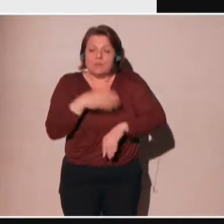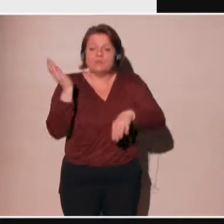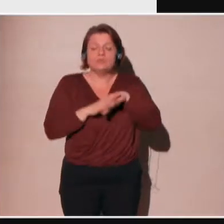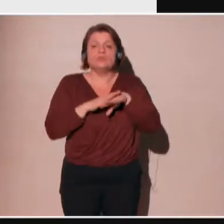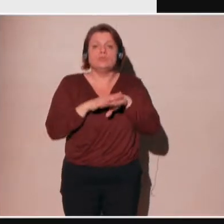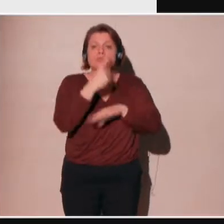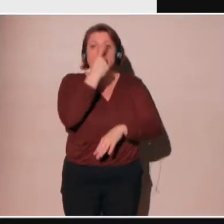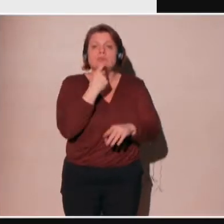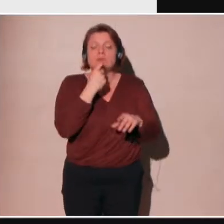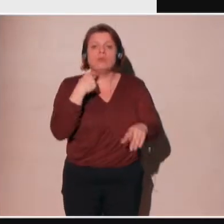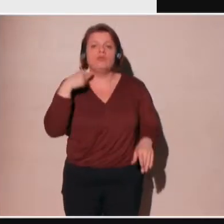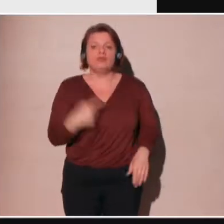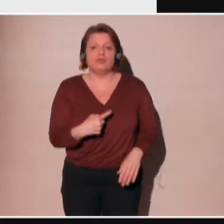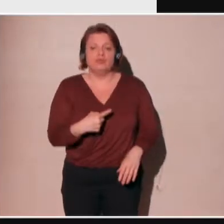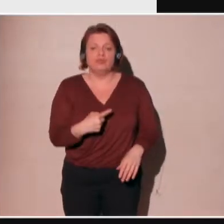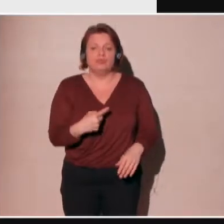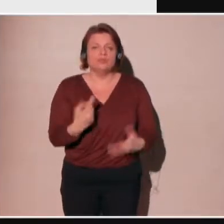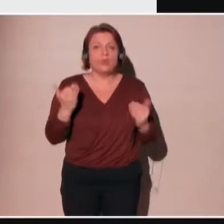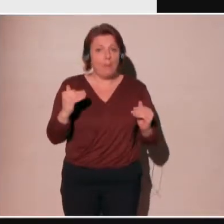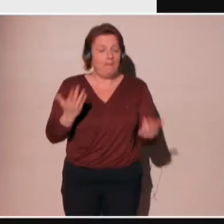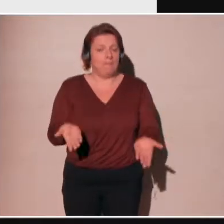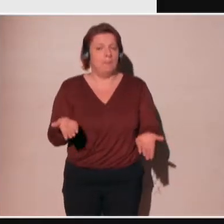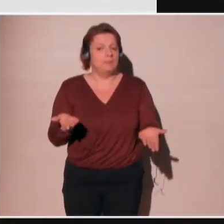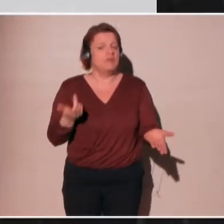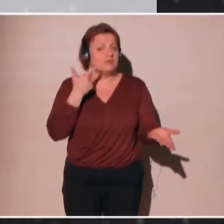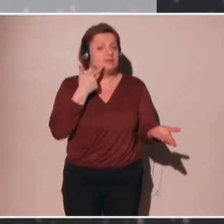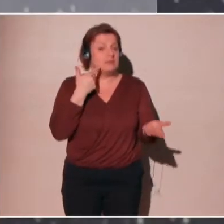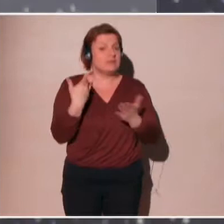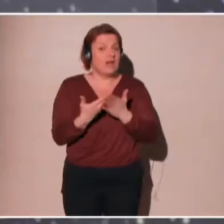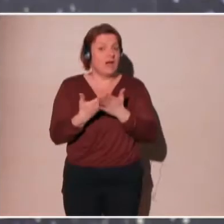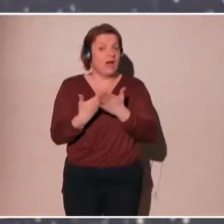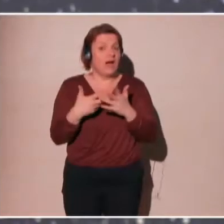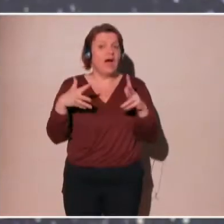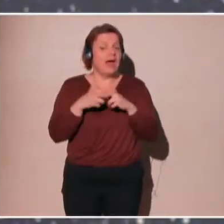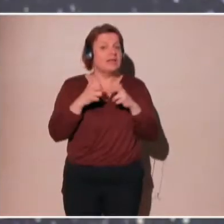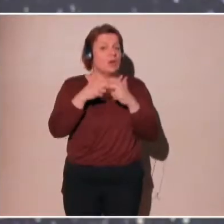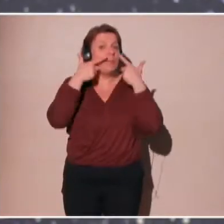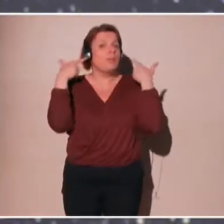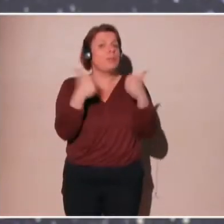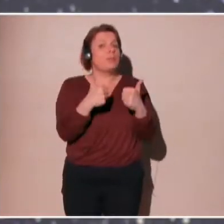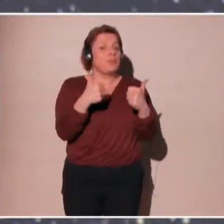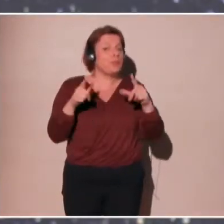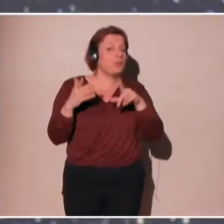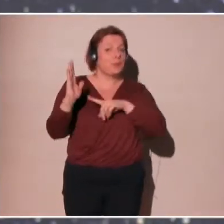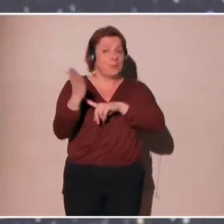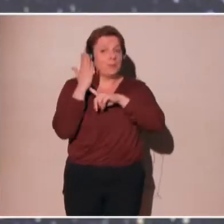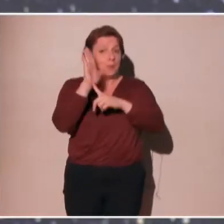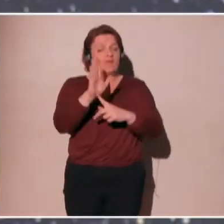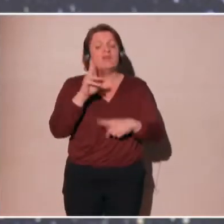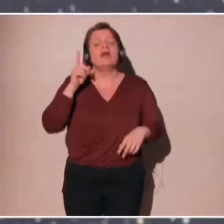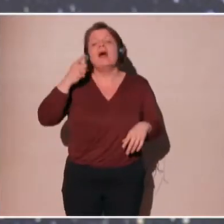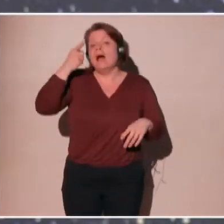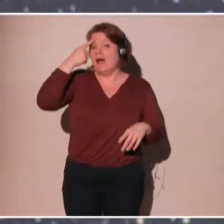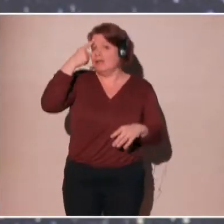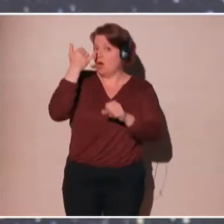question. Et vous comprendrez peut-être maintenant, avec cet exemple à l'écran, ce que je vous ai dit tout à l'heure. L'intelligence artificielle ne